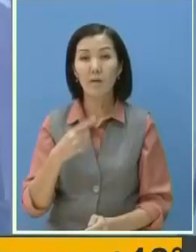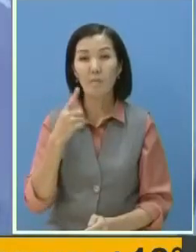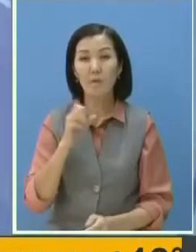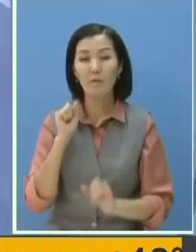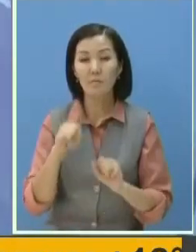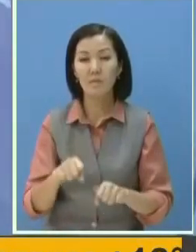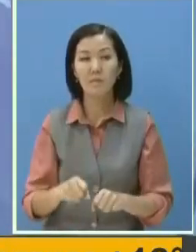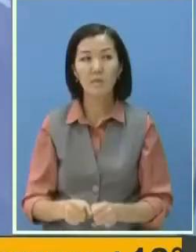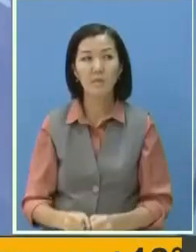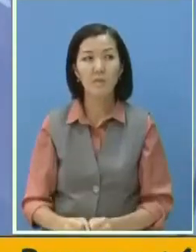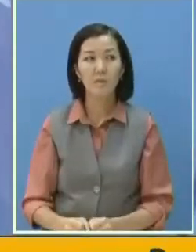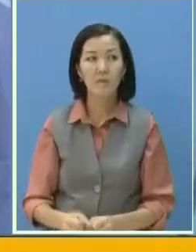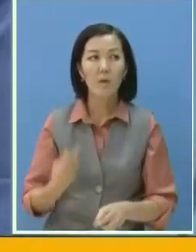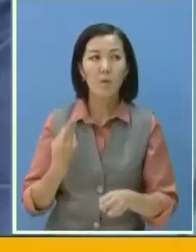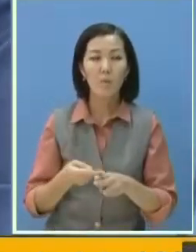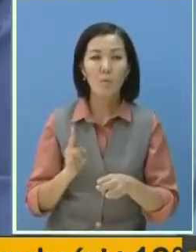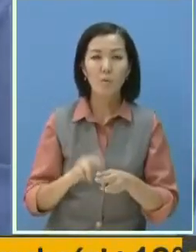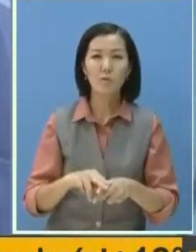по поводу того, что очень быстро создана